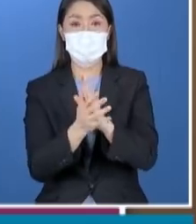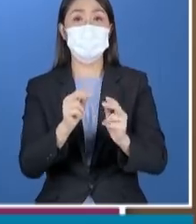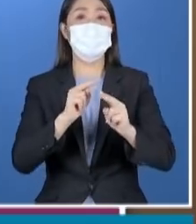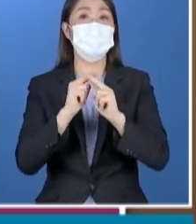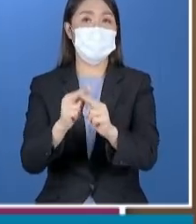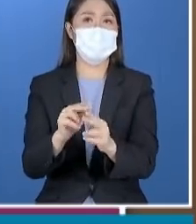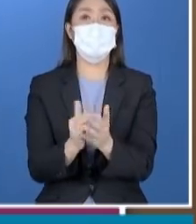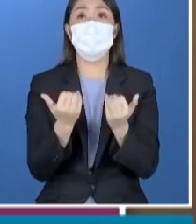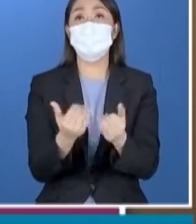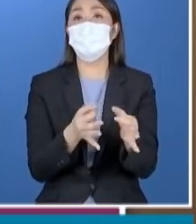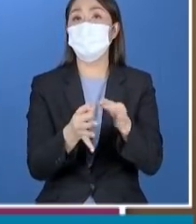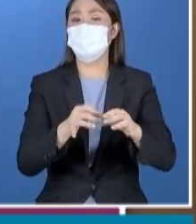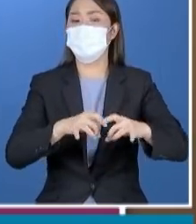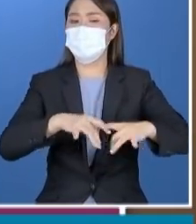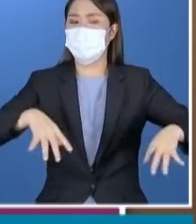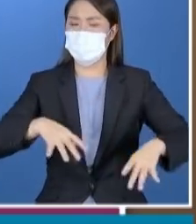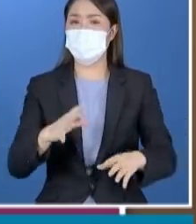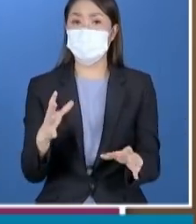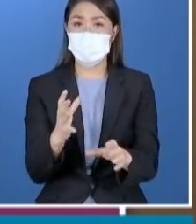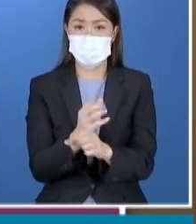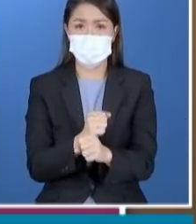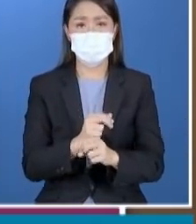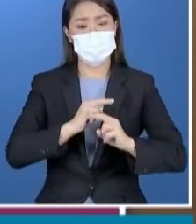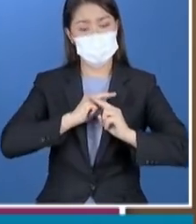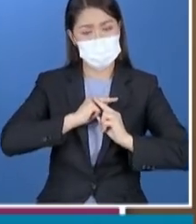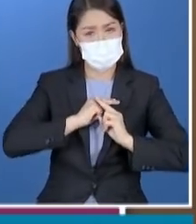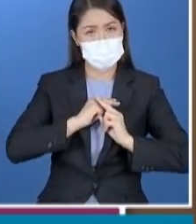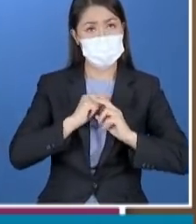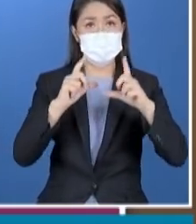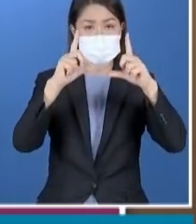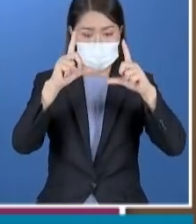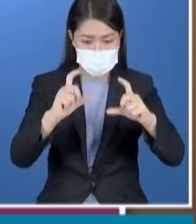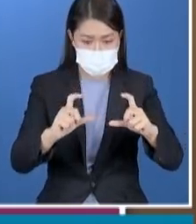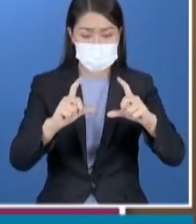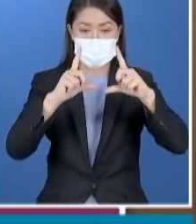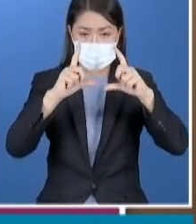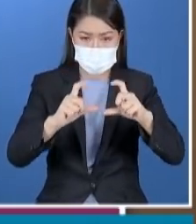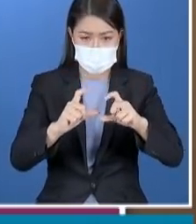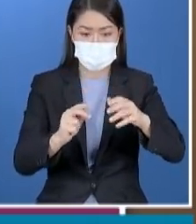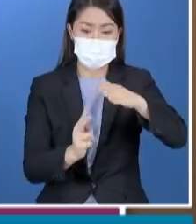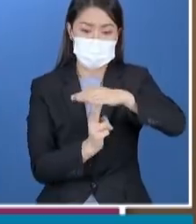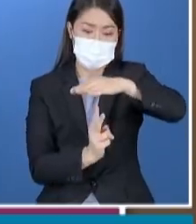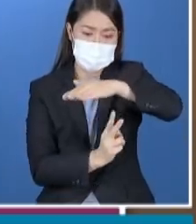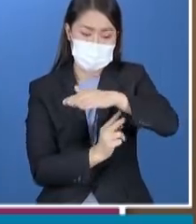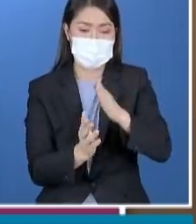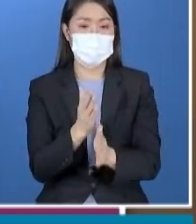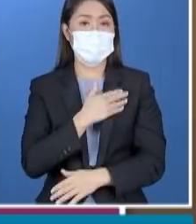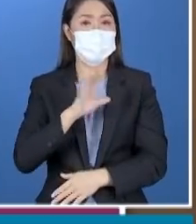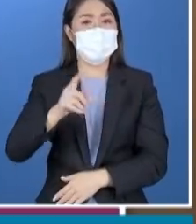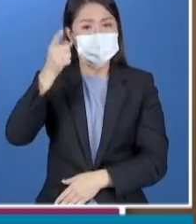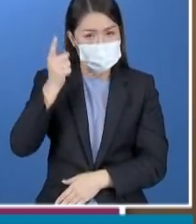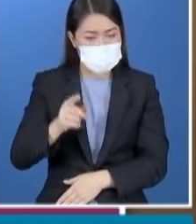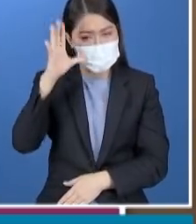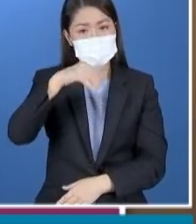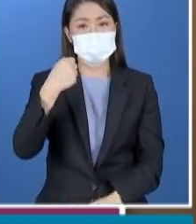มุมนึงนะฮะที่ออกมาแย้งแล้วก็ยืนยันตัวเองว่าไปถ่ายรูปตรงบริเวณสะพานพระราม8ตอน4ทุ่มจ